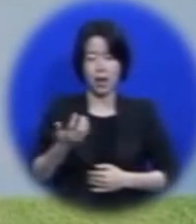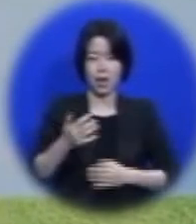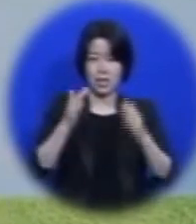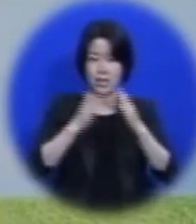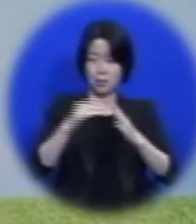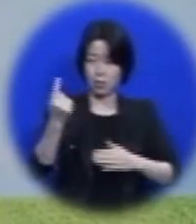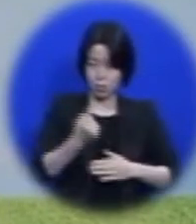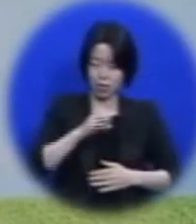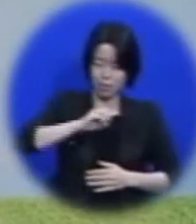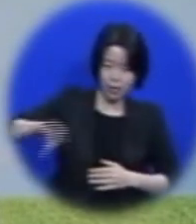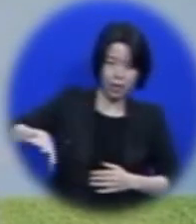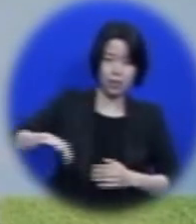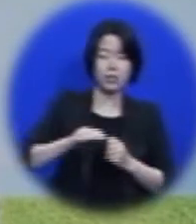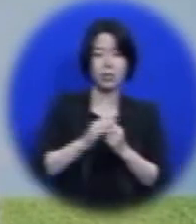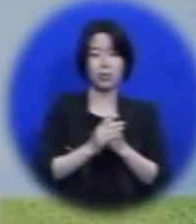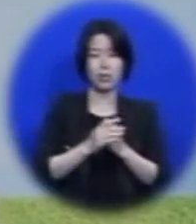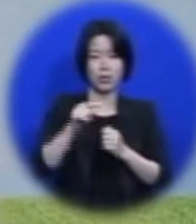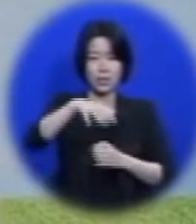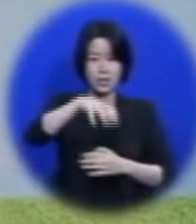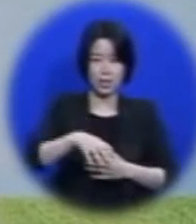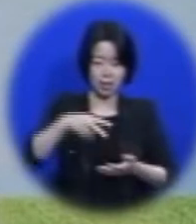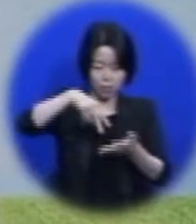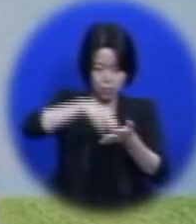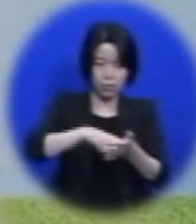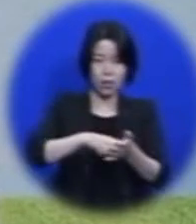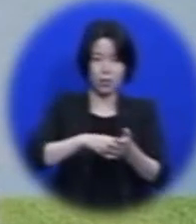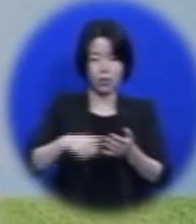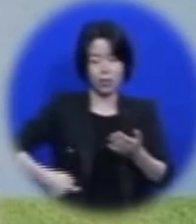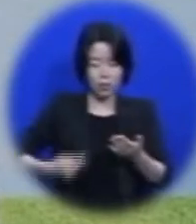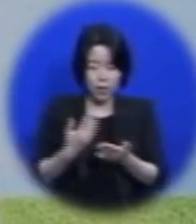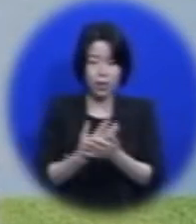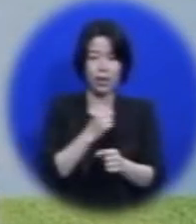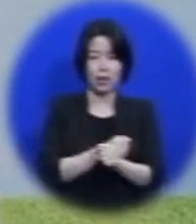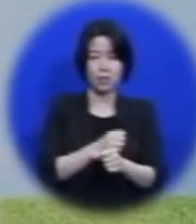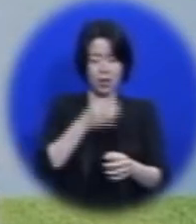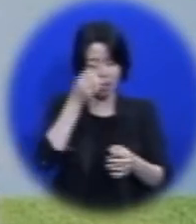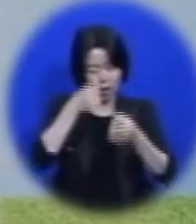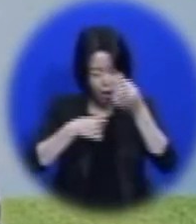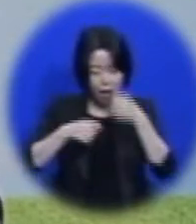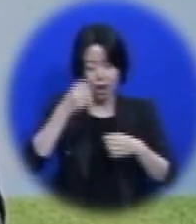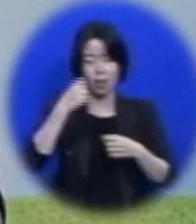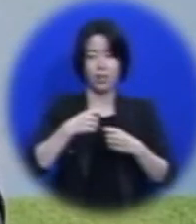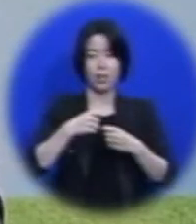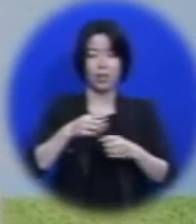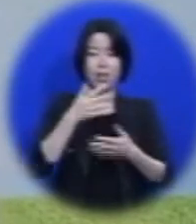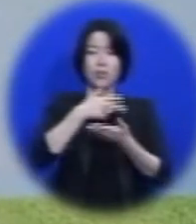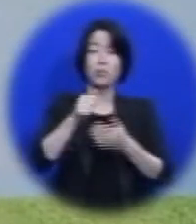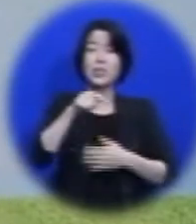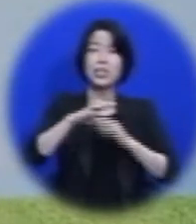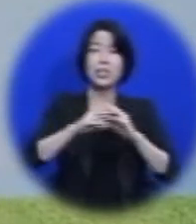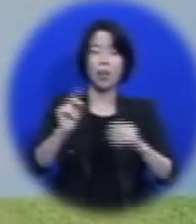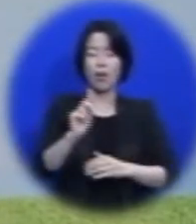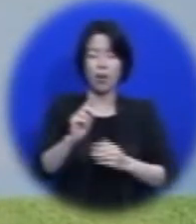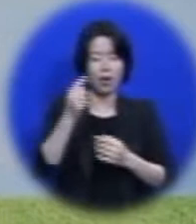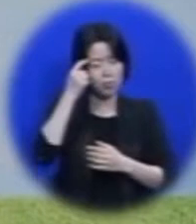던지고 그 자리에 무릎을 꿇고 회개하며 통곡하였습니다. 주님, 이 땅을 어찌하면